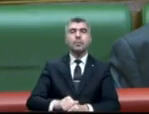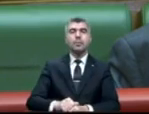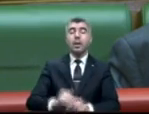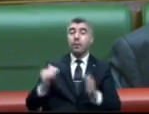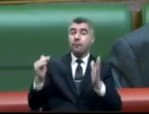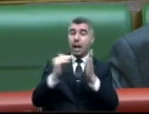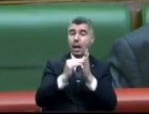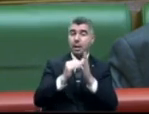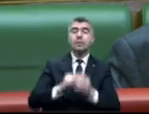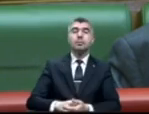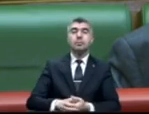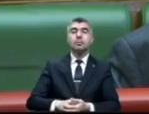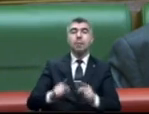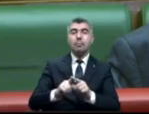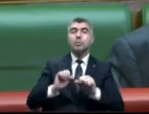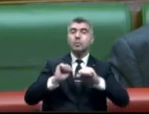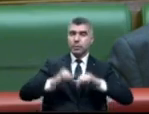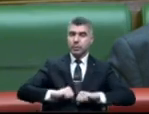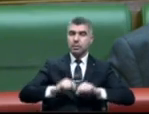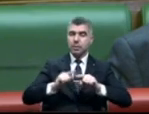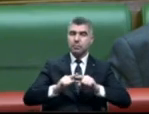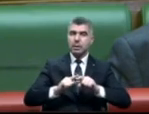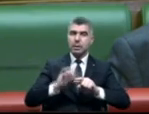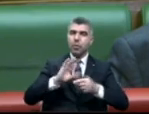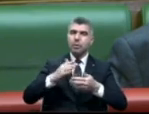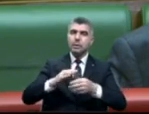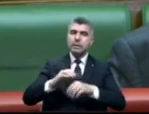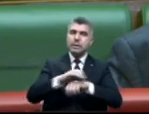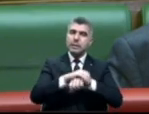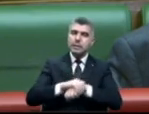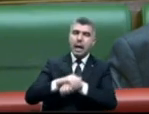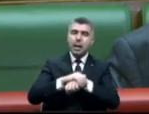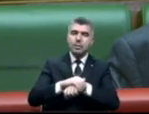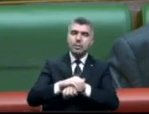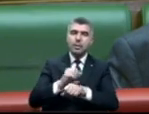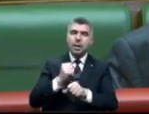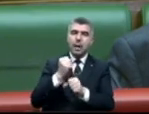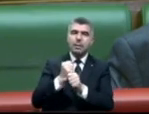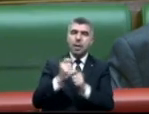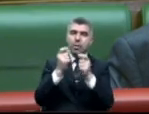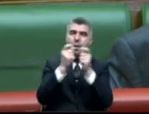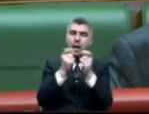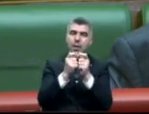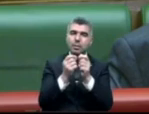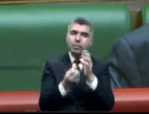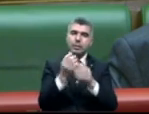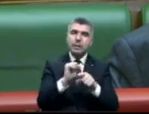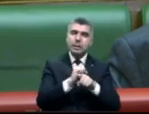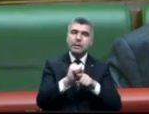وفي الأخير فإننا نعبر عن انخراطنا واستعدادنا في الاتحاد العام مقاولة المغرب للتعاون معكم بهدف تطوير التكوين